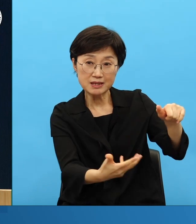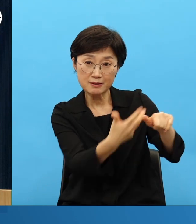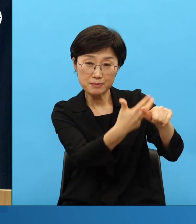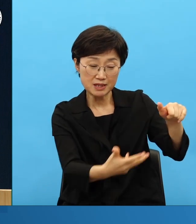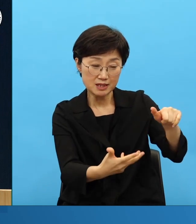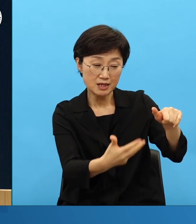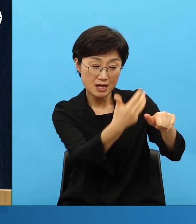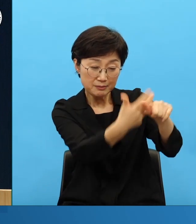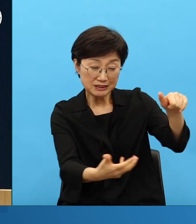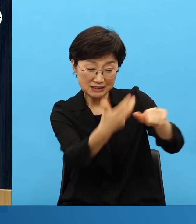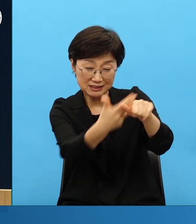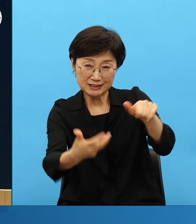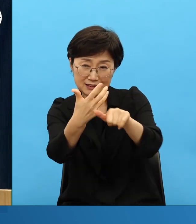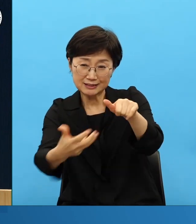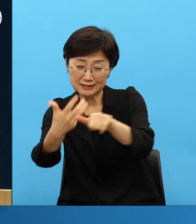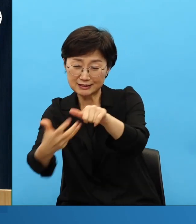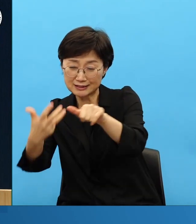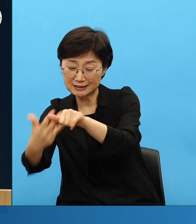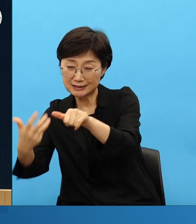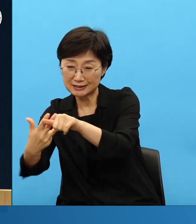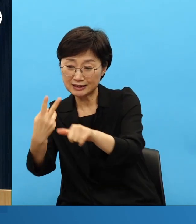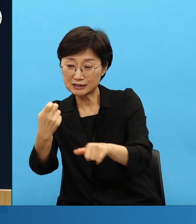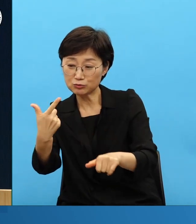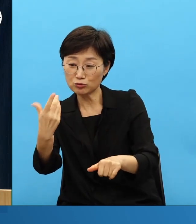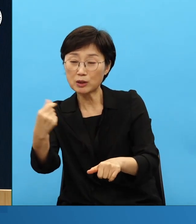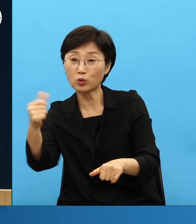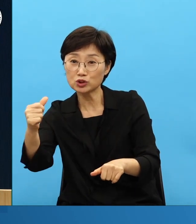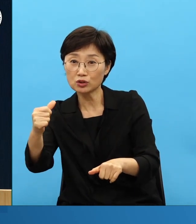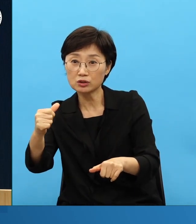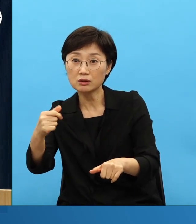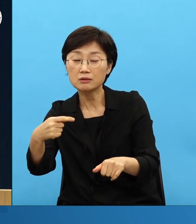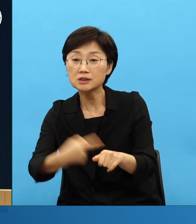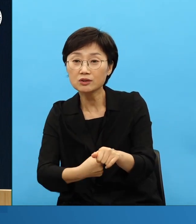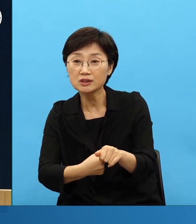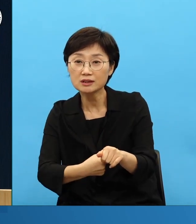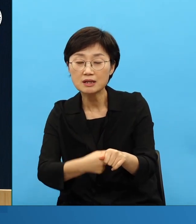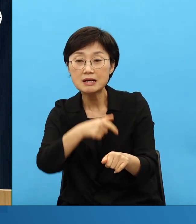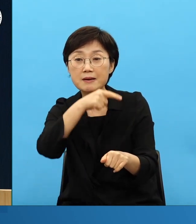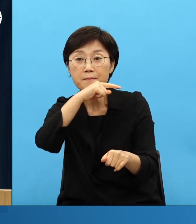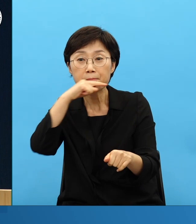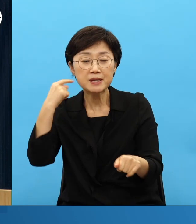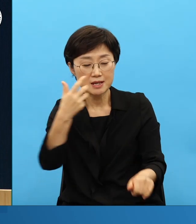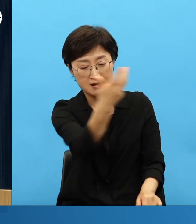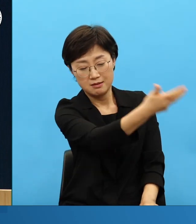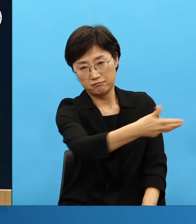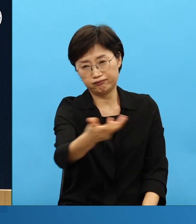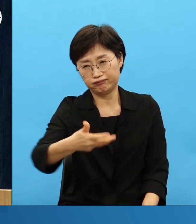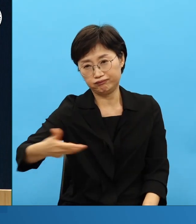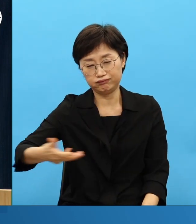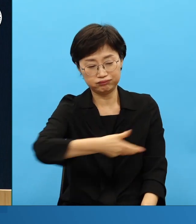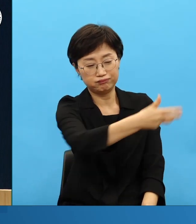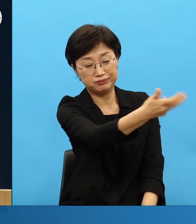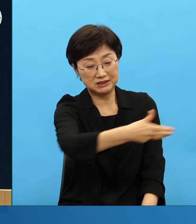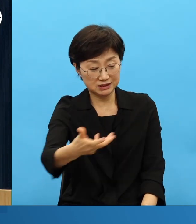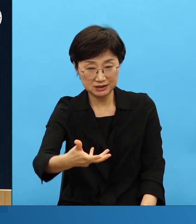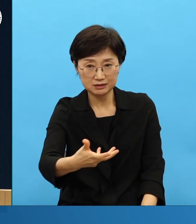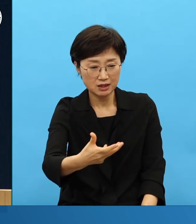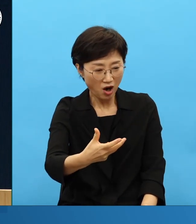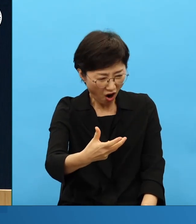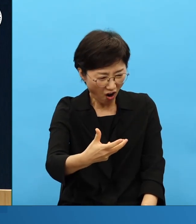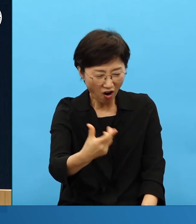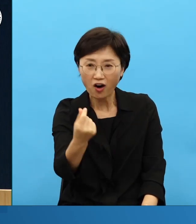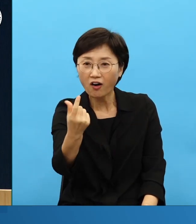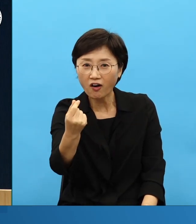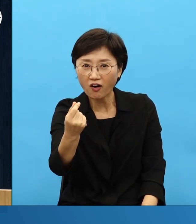the blood is just flowing, there is a gutter by which the blood has to flow out. 그게 어디로 흘러가냐면 기드론 시내로 그